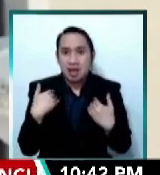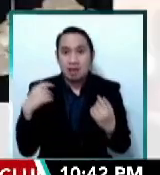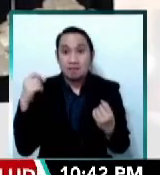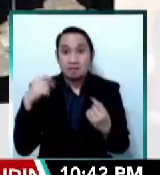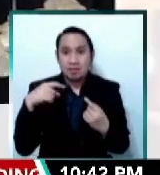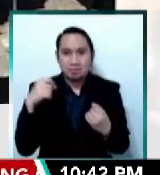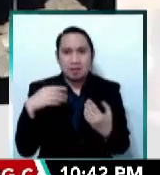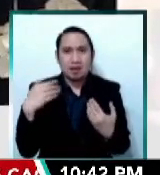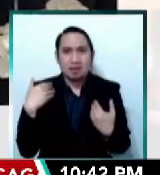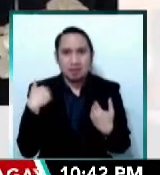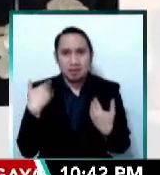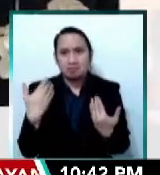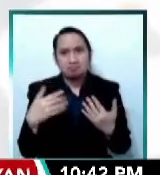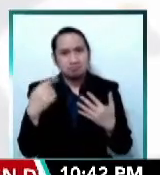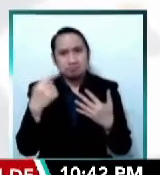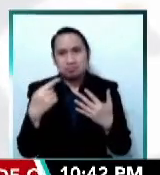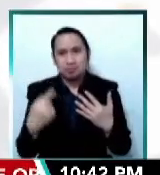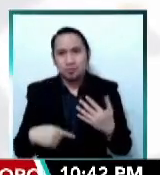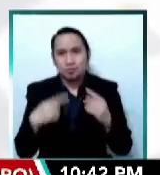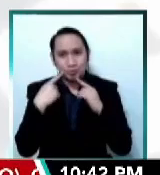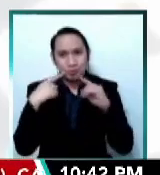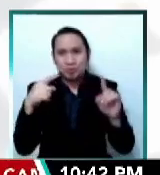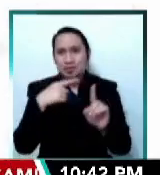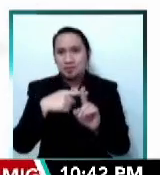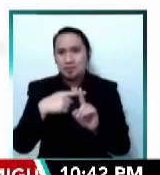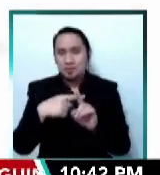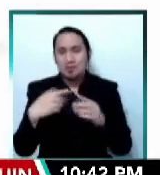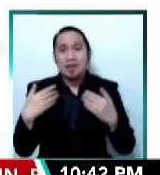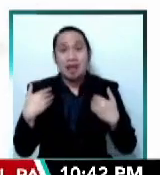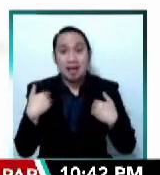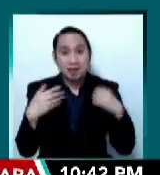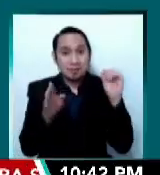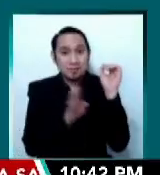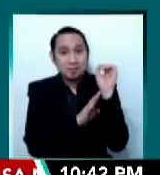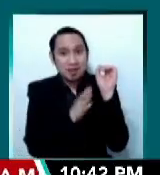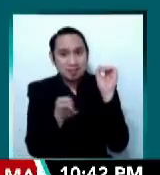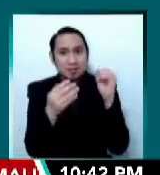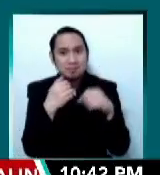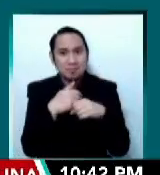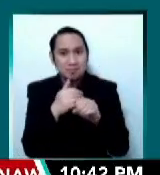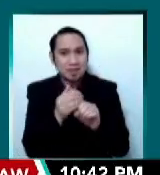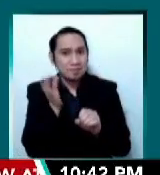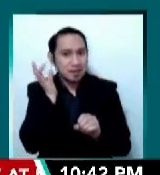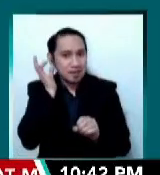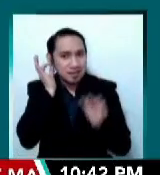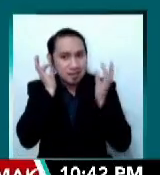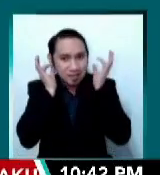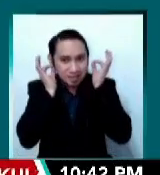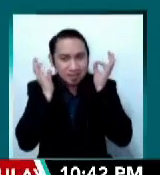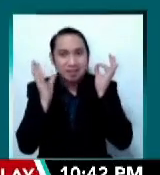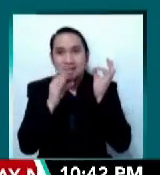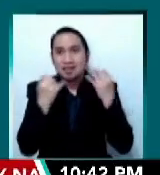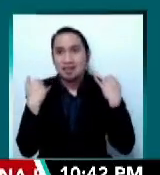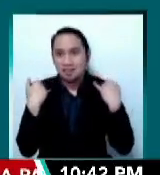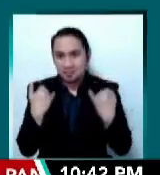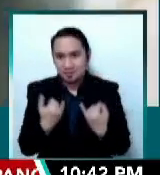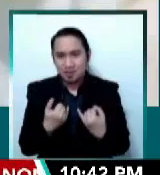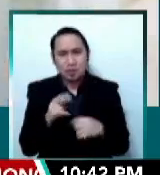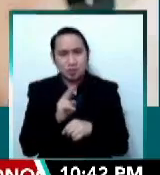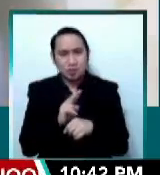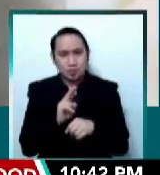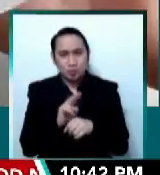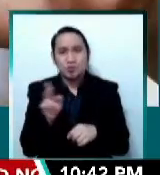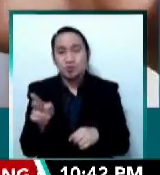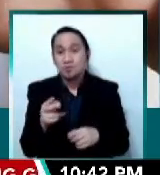nila. Dahil sa success, nag-branch out na rin siya sa paggawa ng earrings at iba pang accessories, gamit din ang preserved flowers. Ang